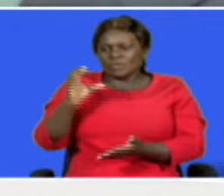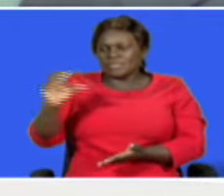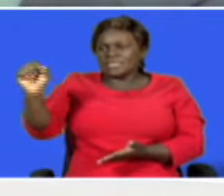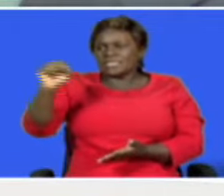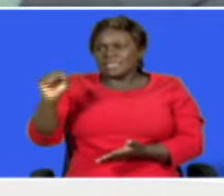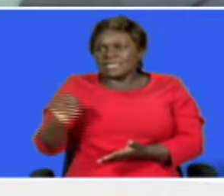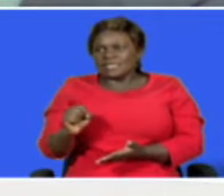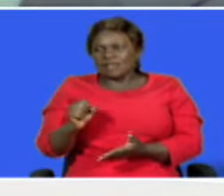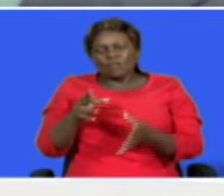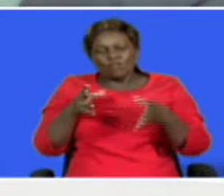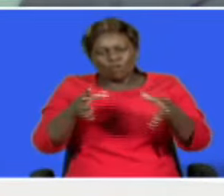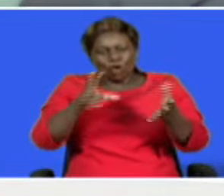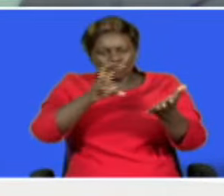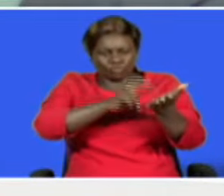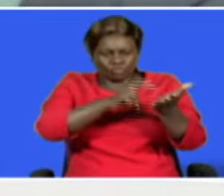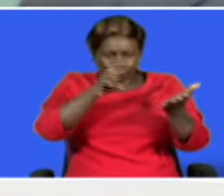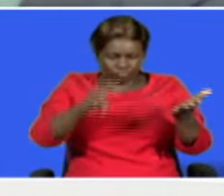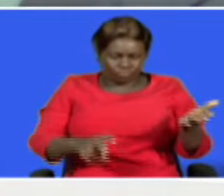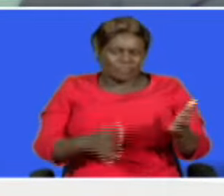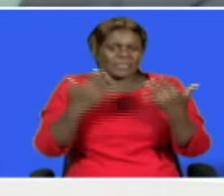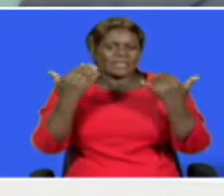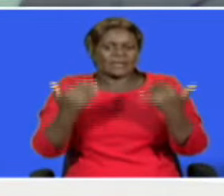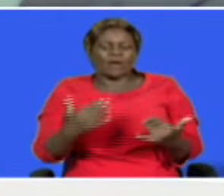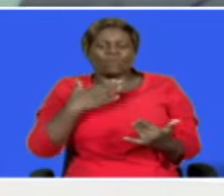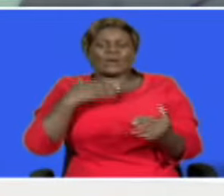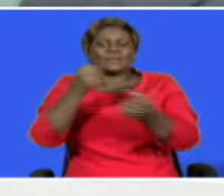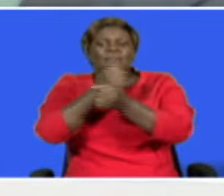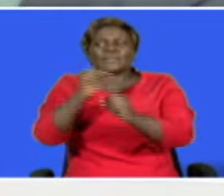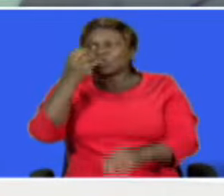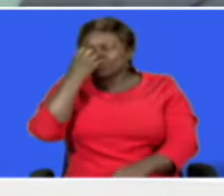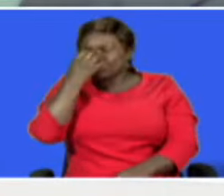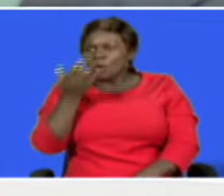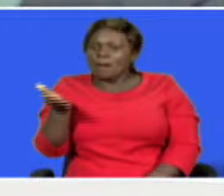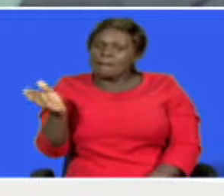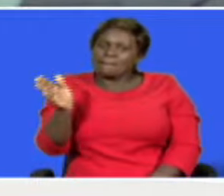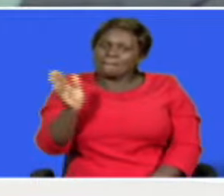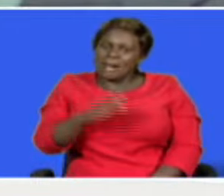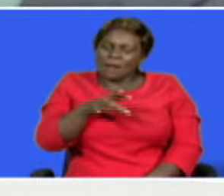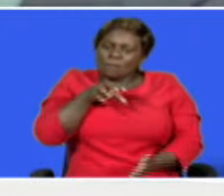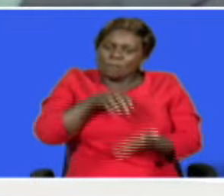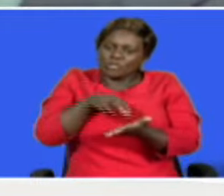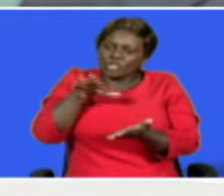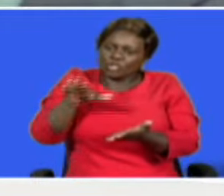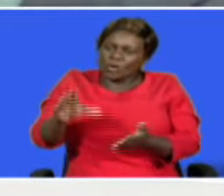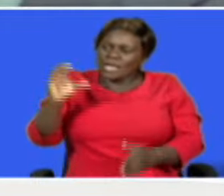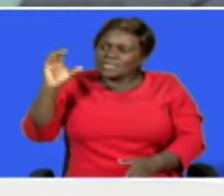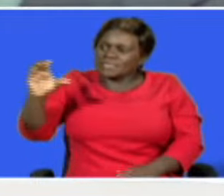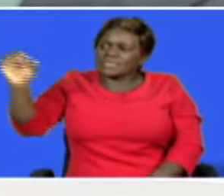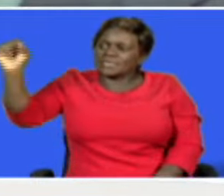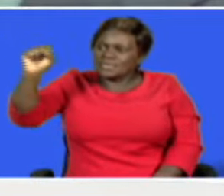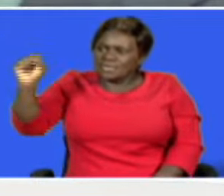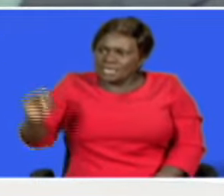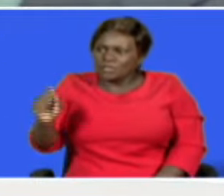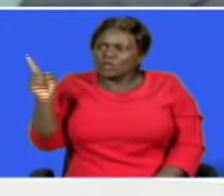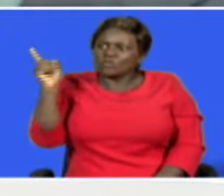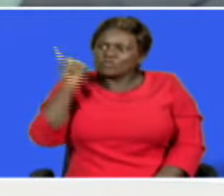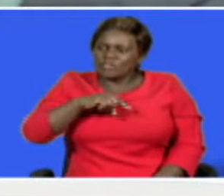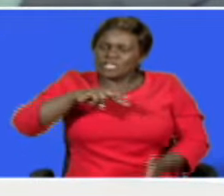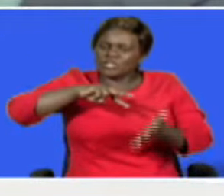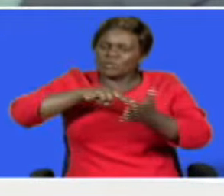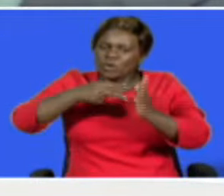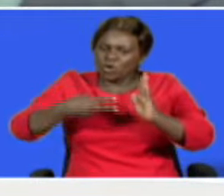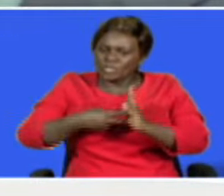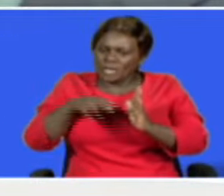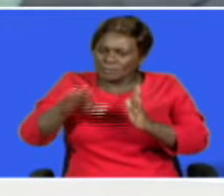ambalo lilimlazimu kujiuzulu. Sasa wamemtaka rais kumrudisha kwenye cheo chake cha waziri ili kukamilisha miradi